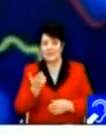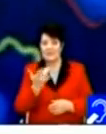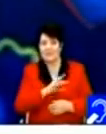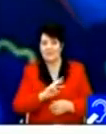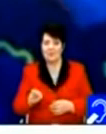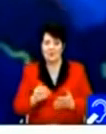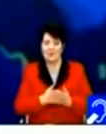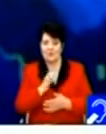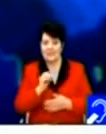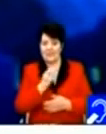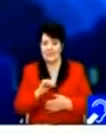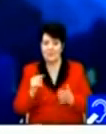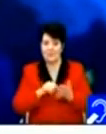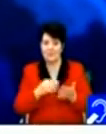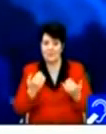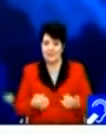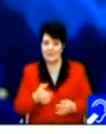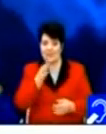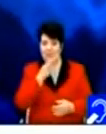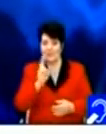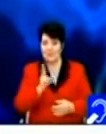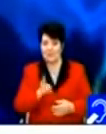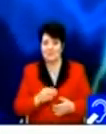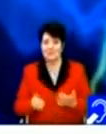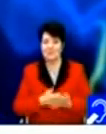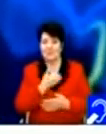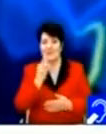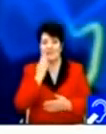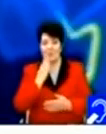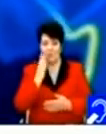minute o nouă ediție a emisiunii Punctul pe azi, iar de la ora 20, știrile de la